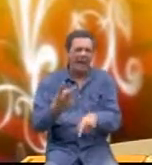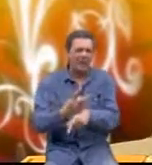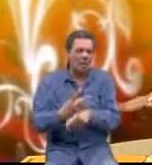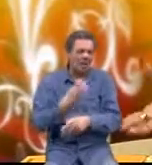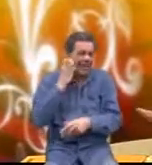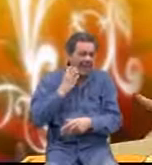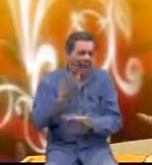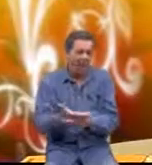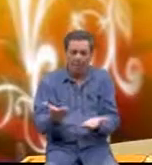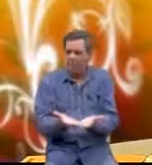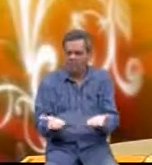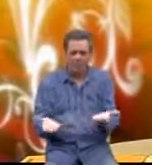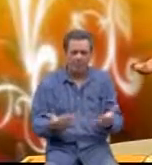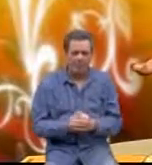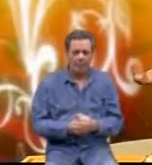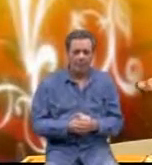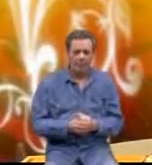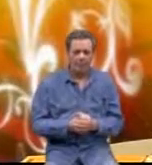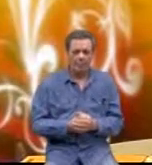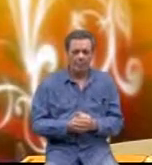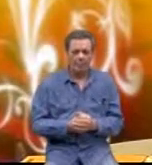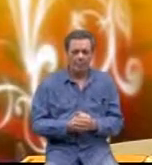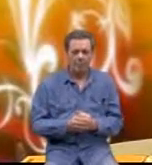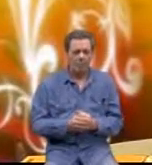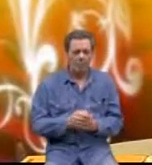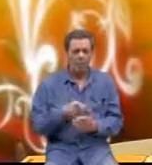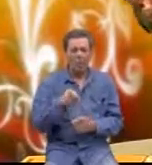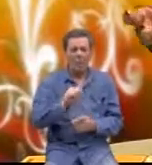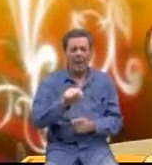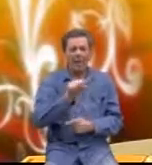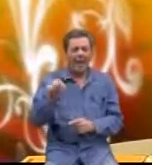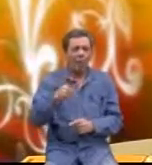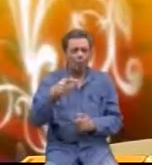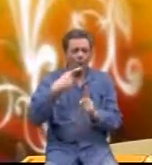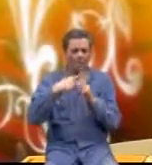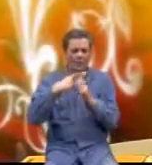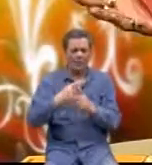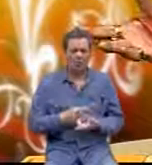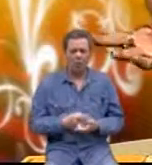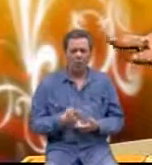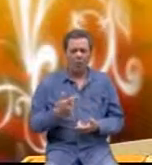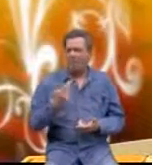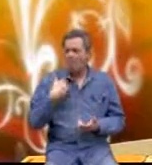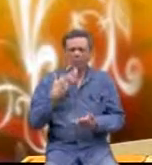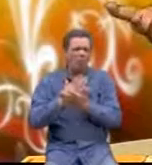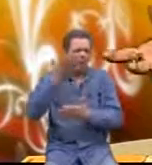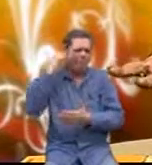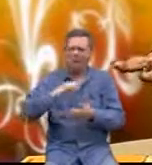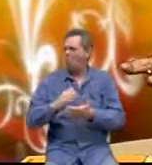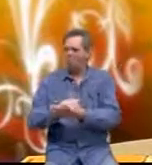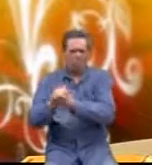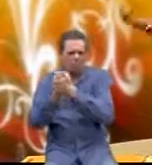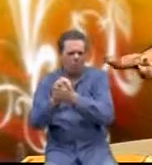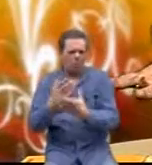Mi smo zemlja seljaka i to mislite, treba priznati. U negativnom nekom ne, smislu? Ne, pozitivno. Mi smo se tako družili, jel da, na